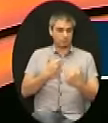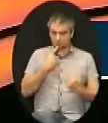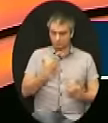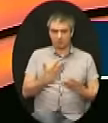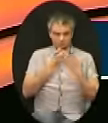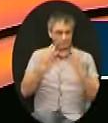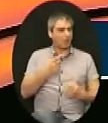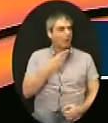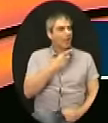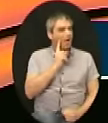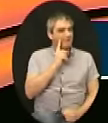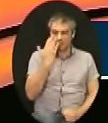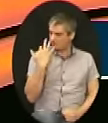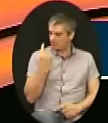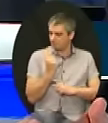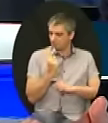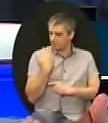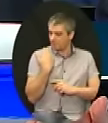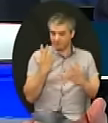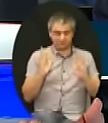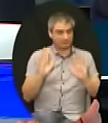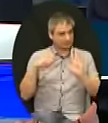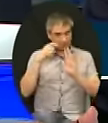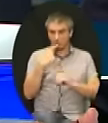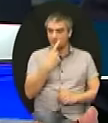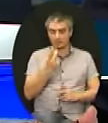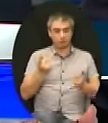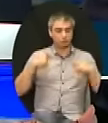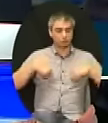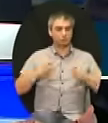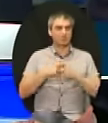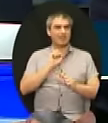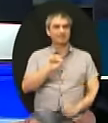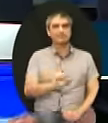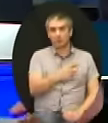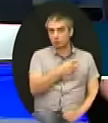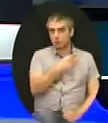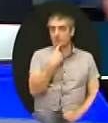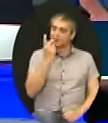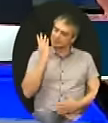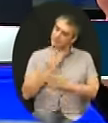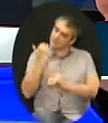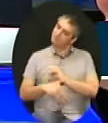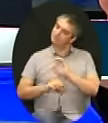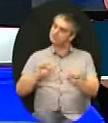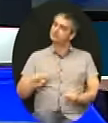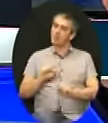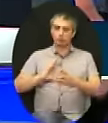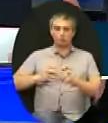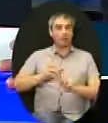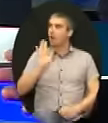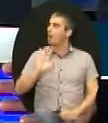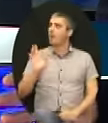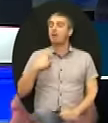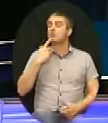את זה. אבל אתה קרא, אבל לפני שניות אחדות, לפני הסרטון, אתה קראת ליושב ראש המפלגה סמרטוט בעצם. אתה אמרת, צריכים לצאת מהסמרטטת. לא, אני